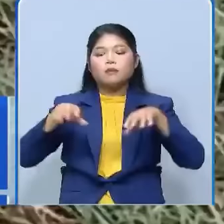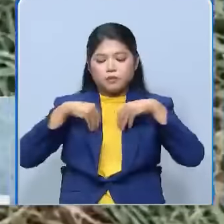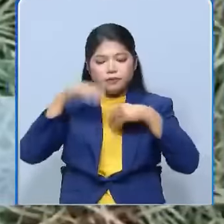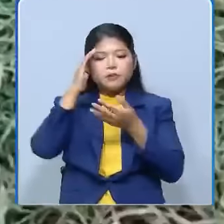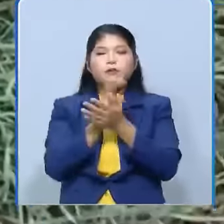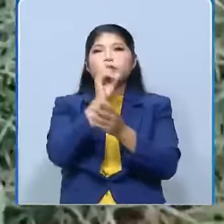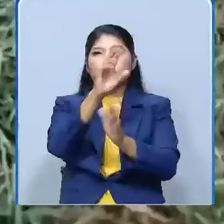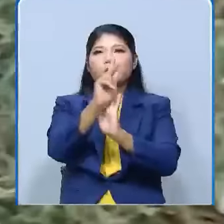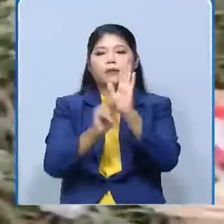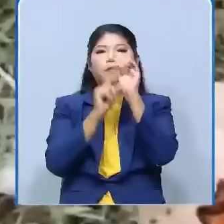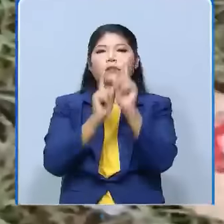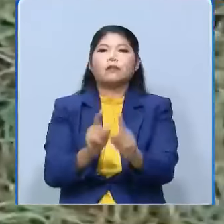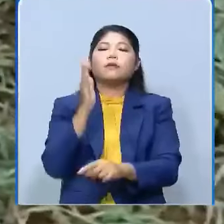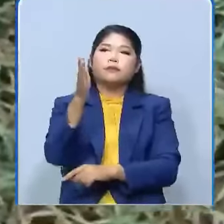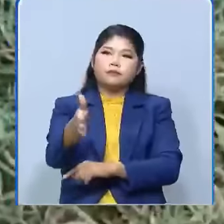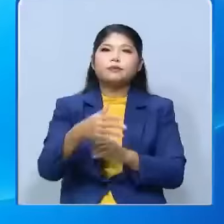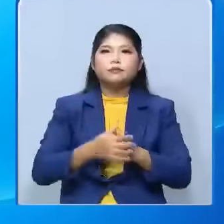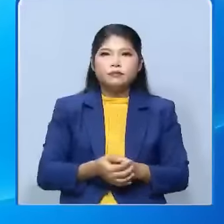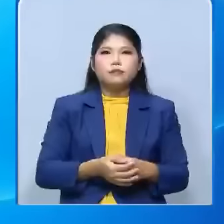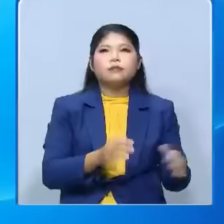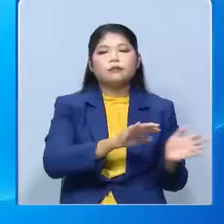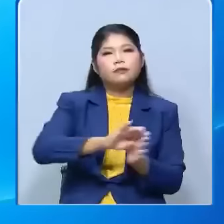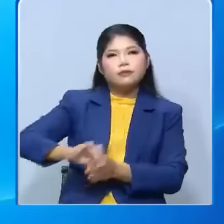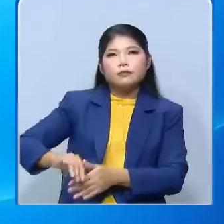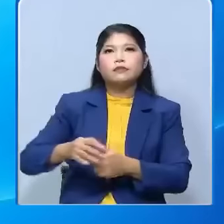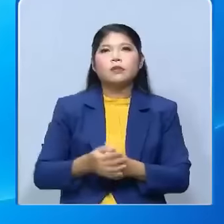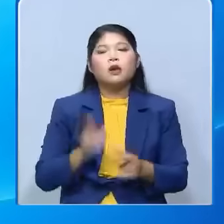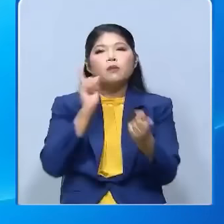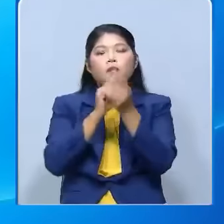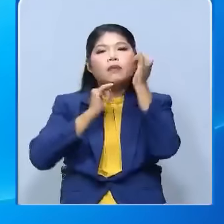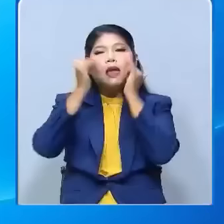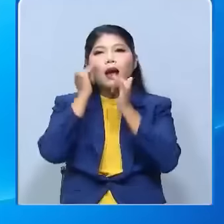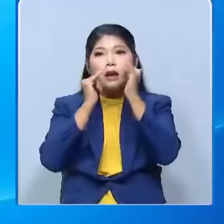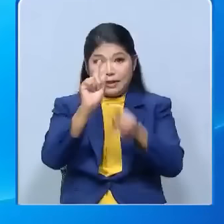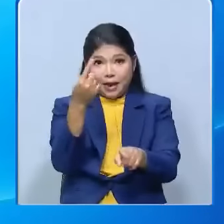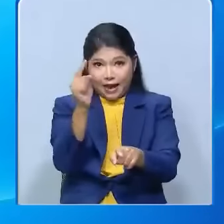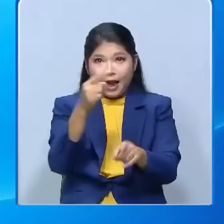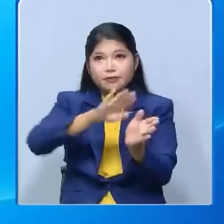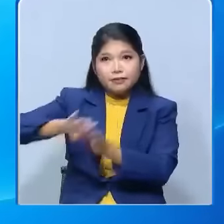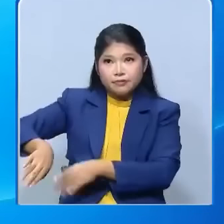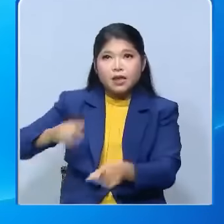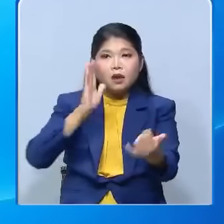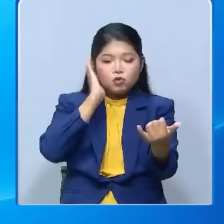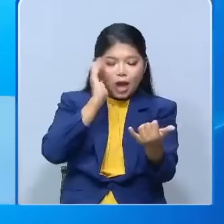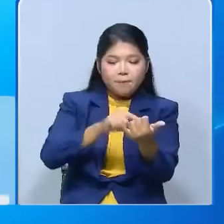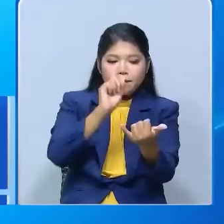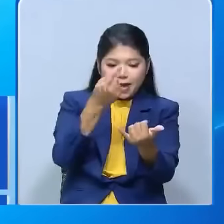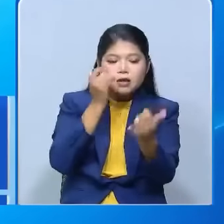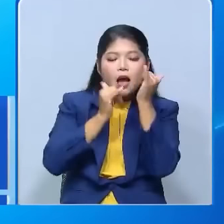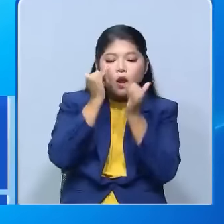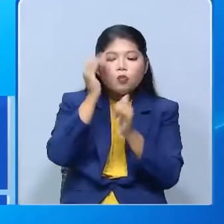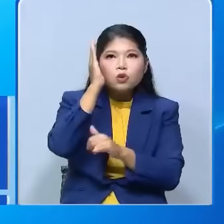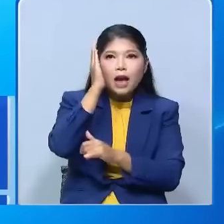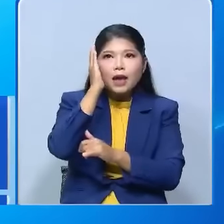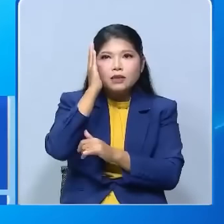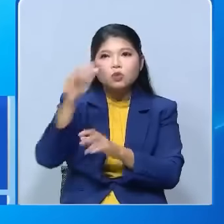าต่อไปนะครับ ค่ะส่วนความคืบหน้ากรณีที่ไปพบทารกอันนี้เป็นอีกเคสหนึ่งแล้วนะคะเพศชายถูกทิ้งอยู่ที่ริมถนนเลียบ